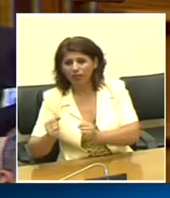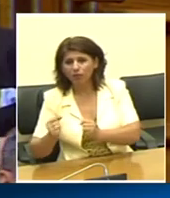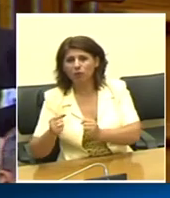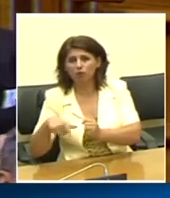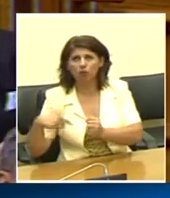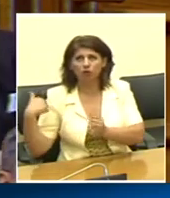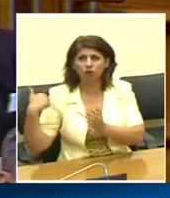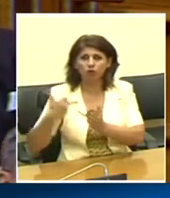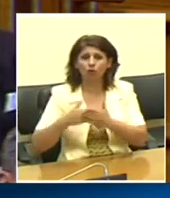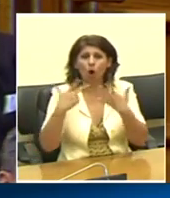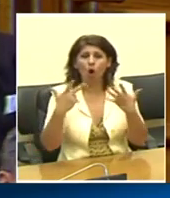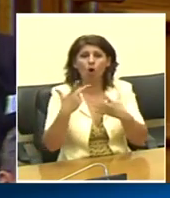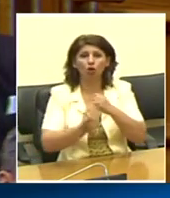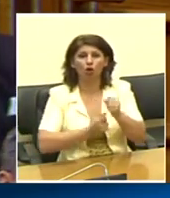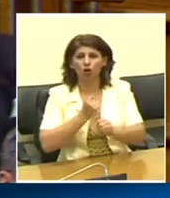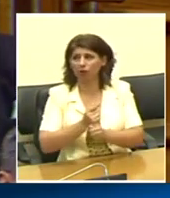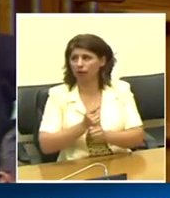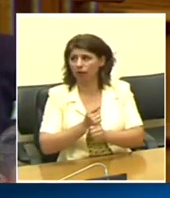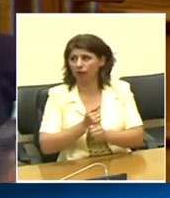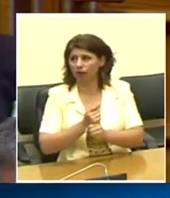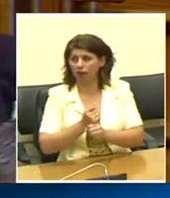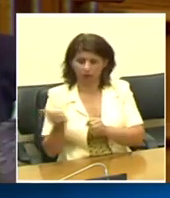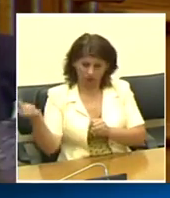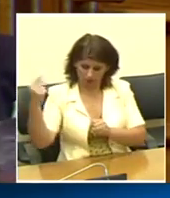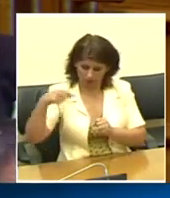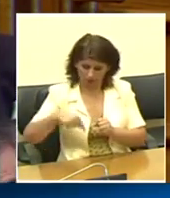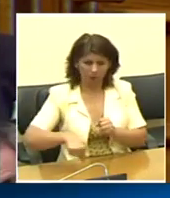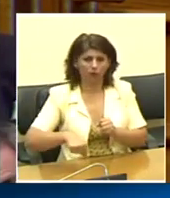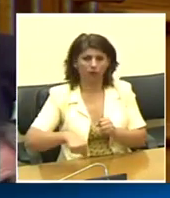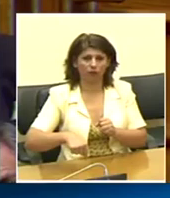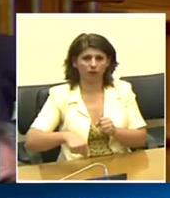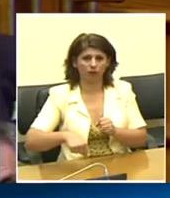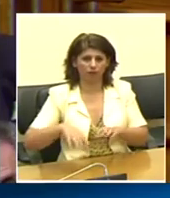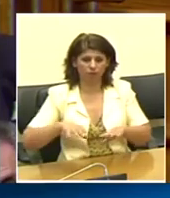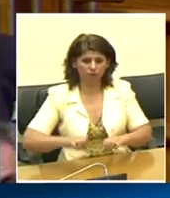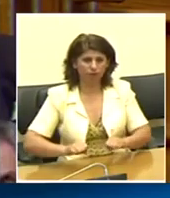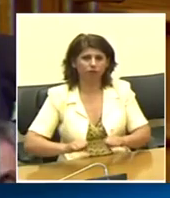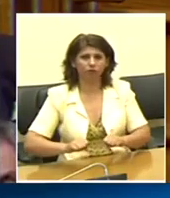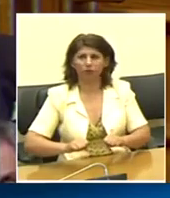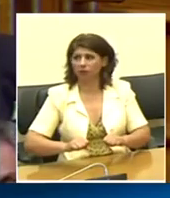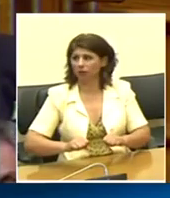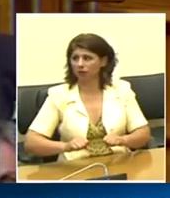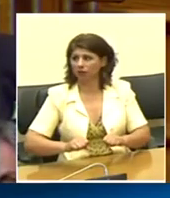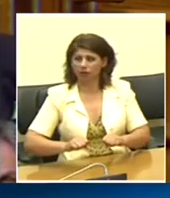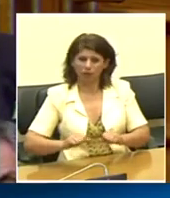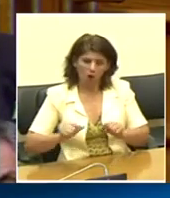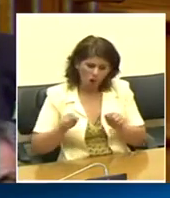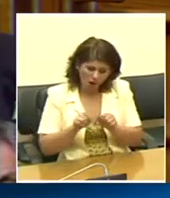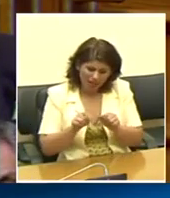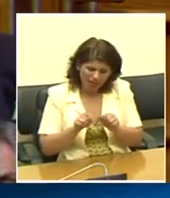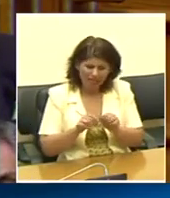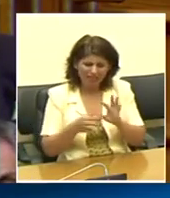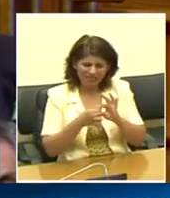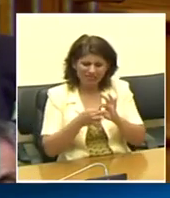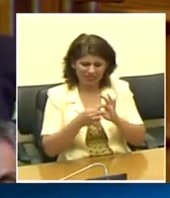και 8 χρόνια βρίσκονται σε πολύ στενή σχέση και